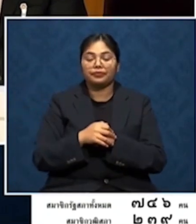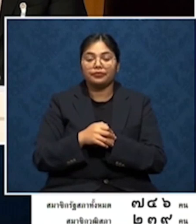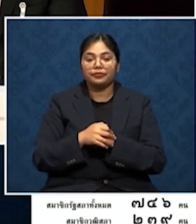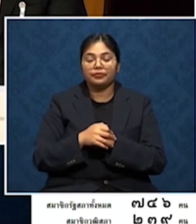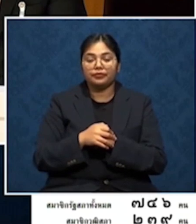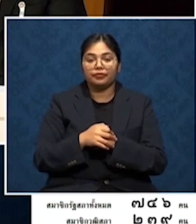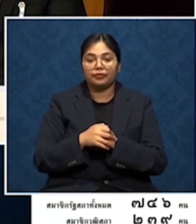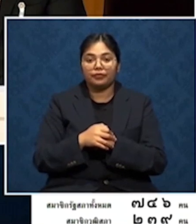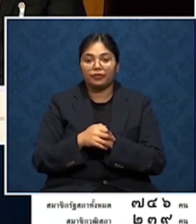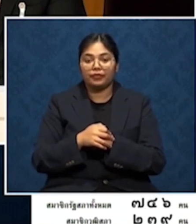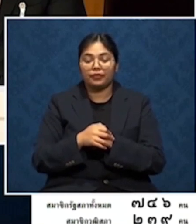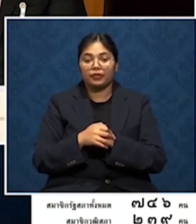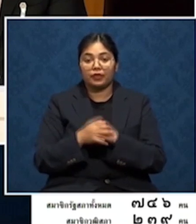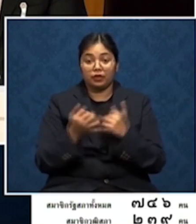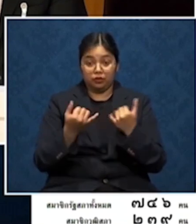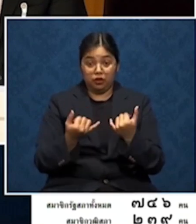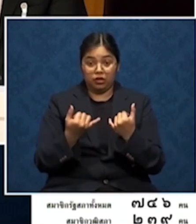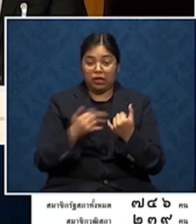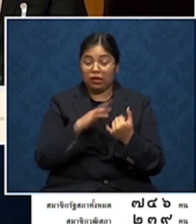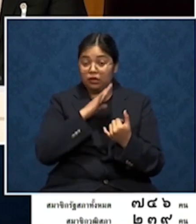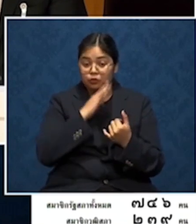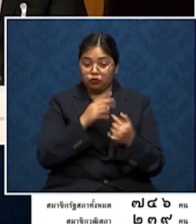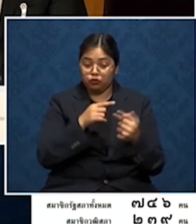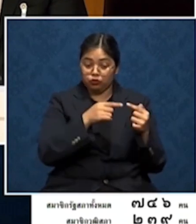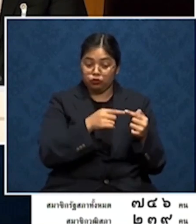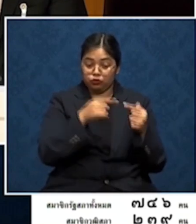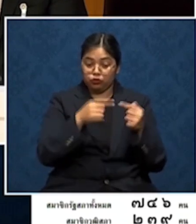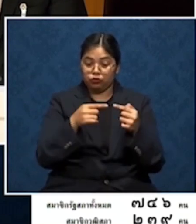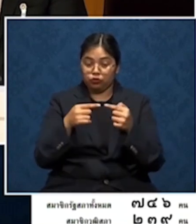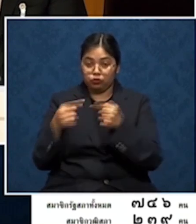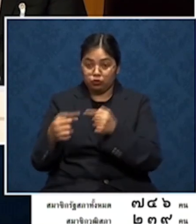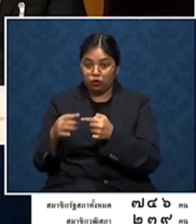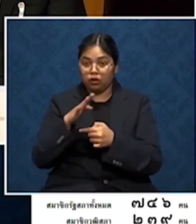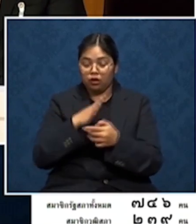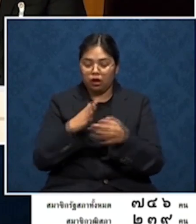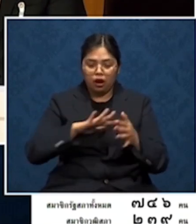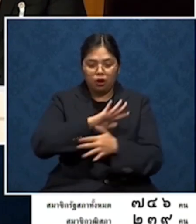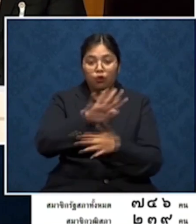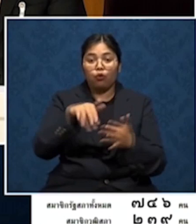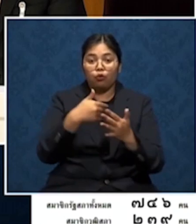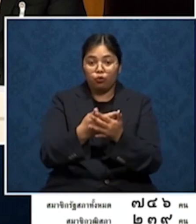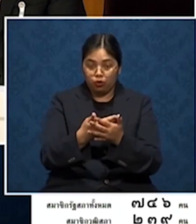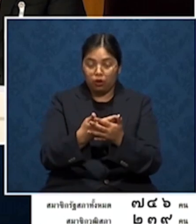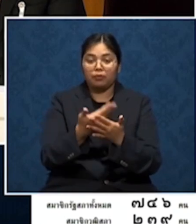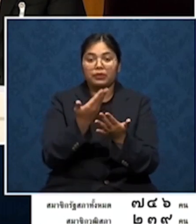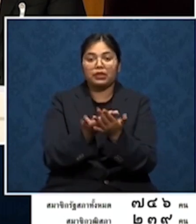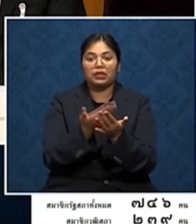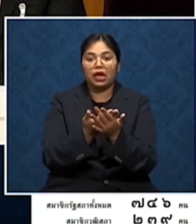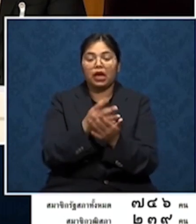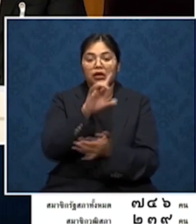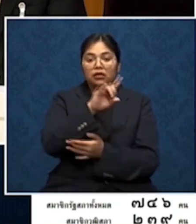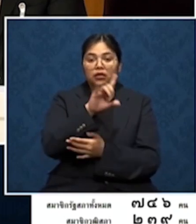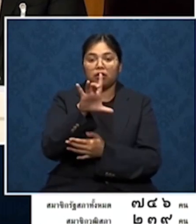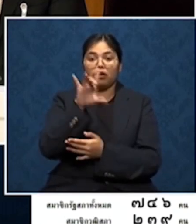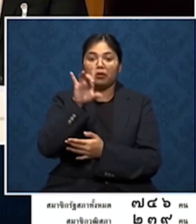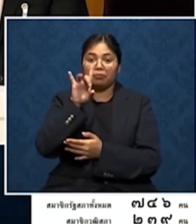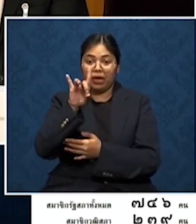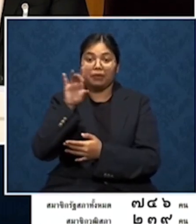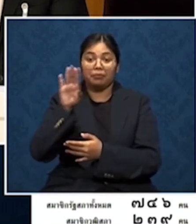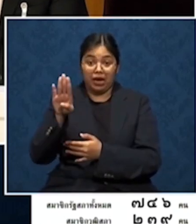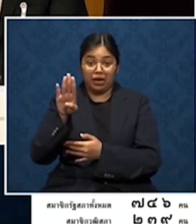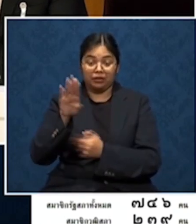ซึ่งปัจุบนนั้นท่านจะต้องเสียค่าท้ายใจรวมทงสิน108 บาท